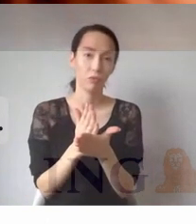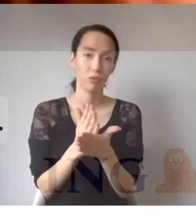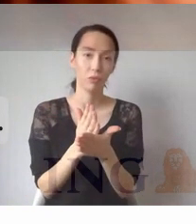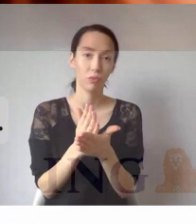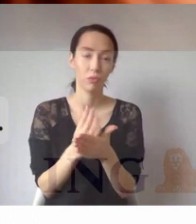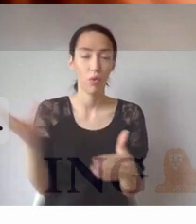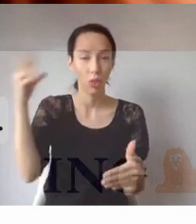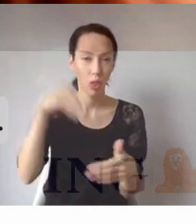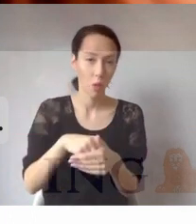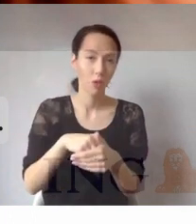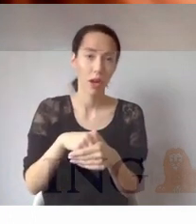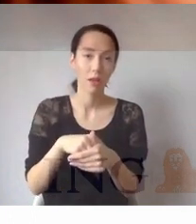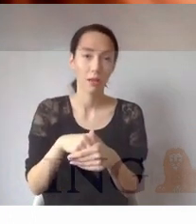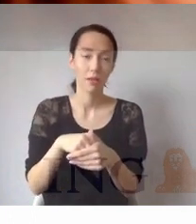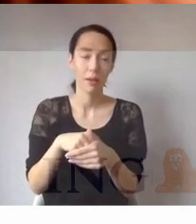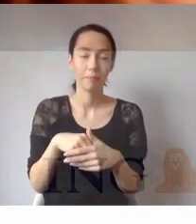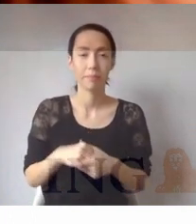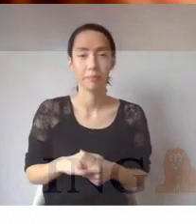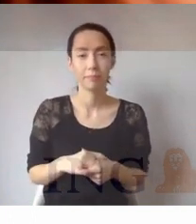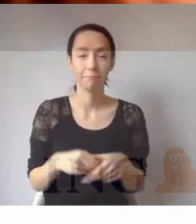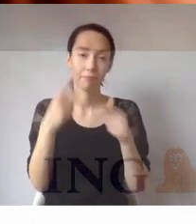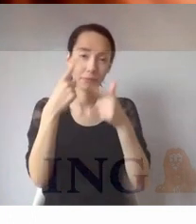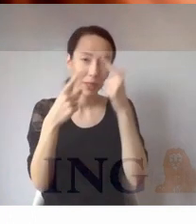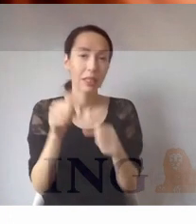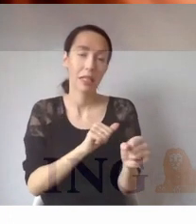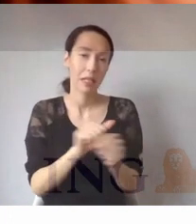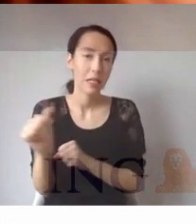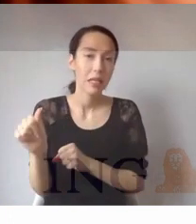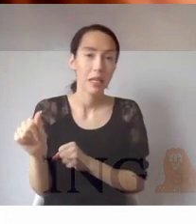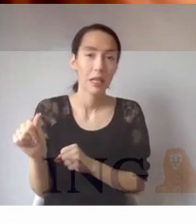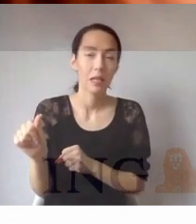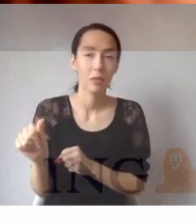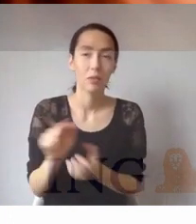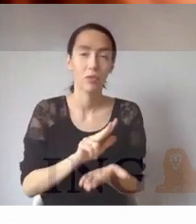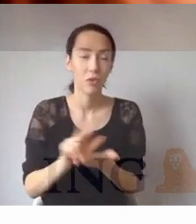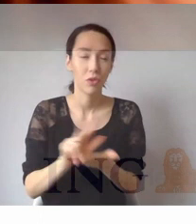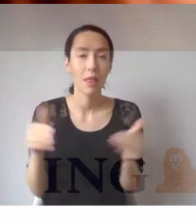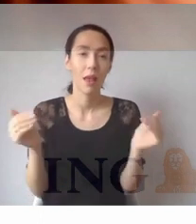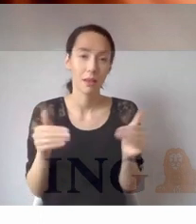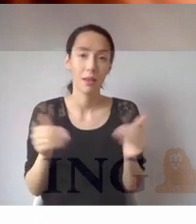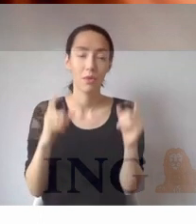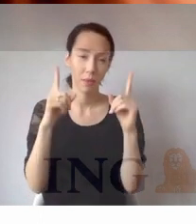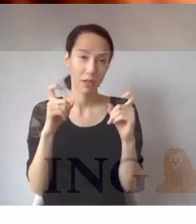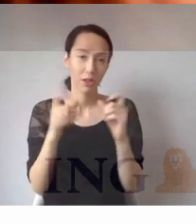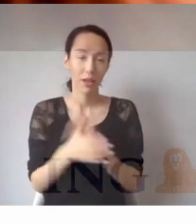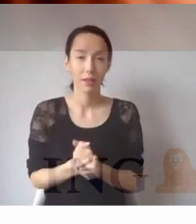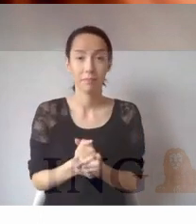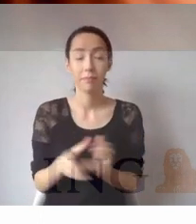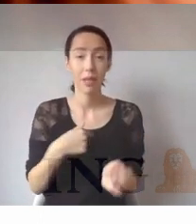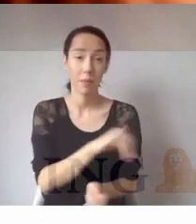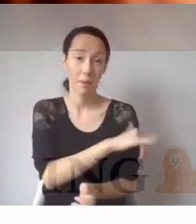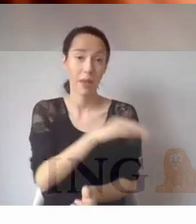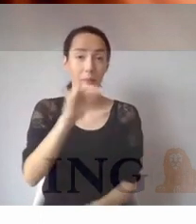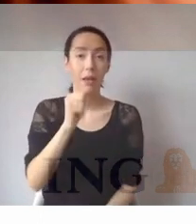na wydarzenia. Także myślę, że jest 13 i że powoli możemy sobie zaczynać. Ja mam na imię